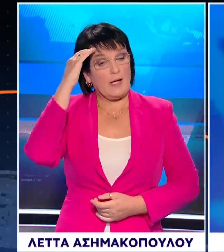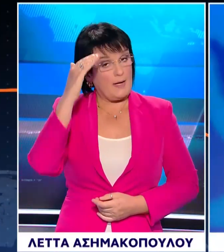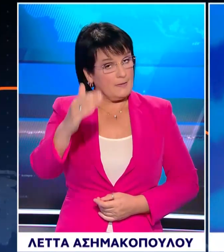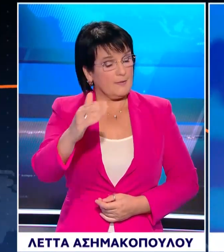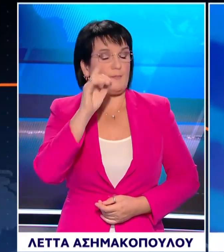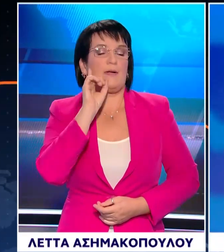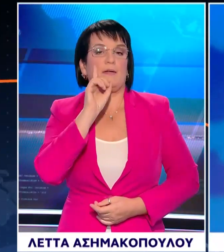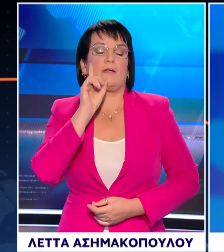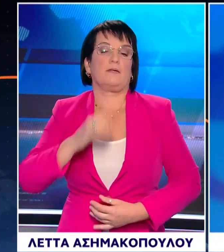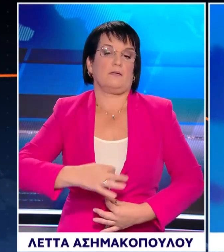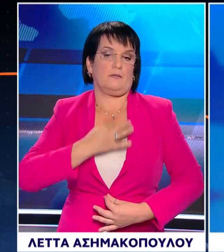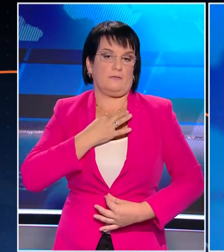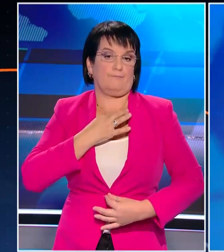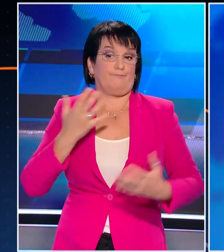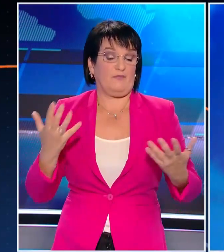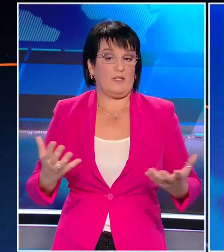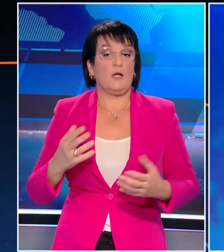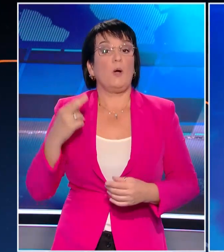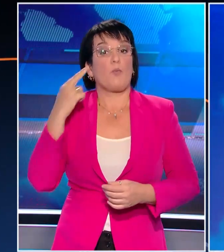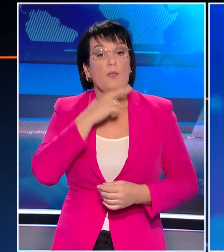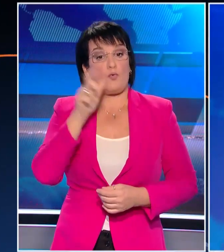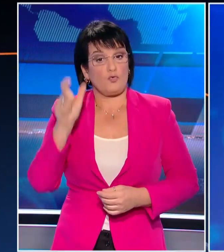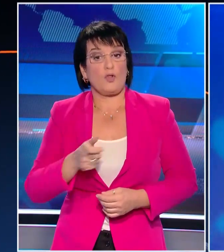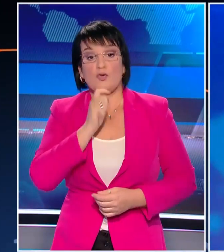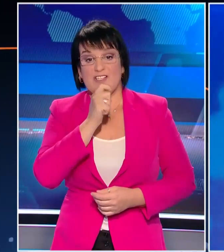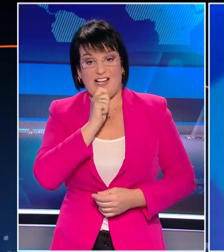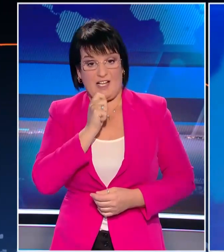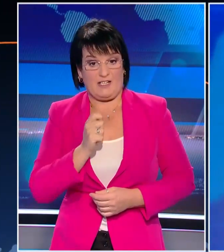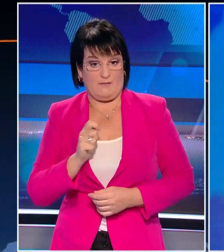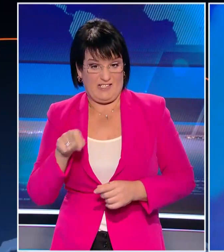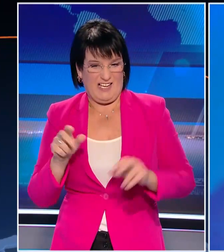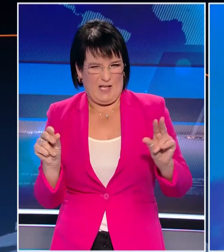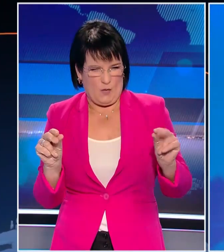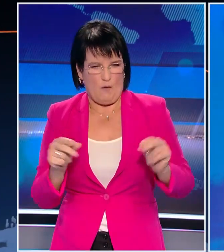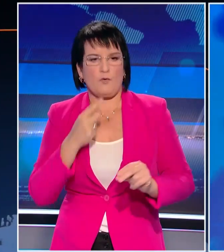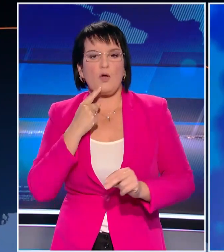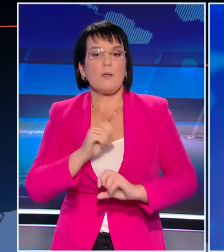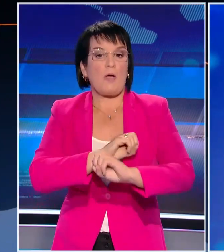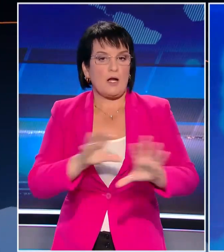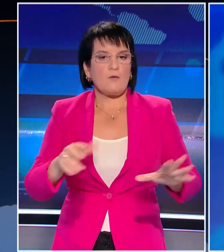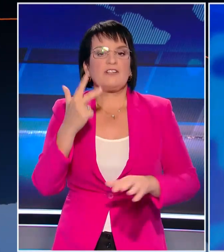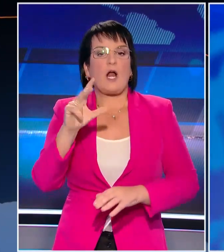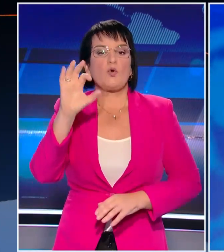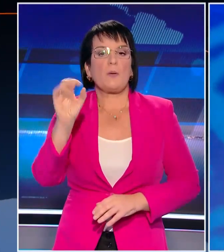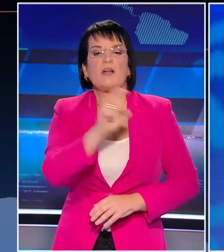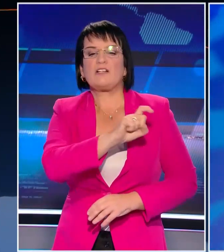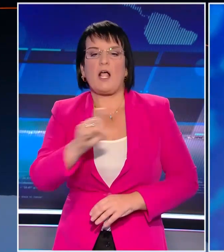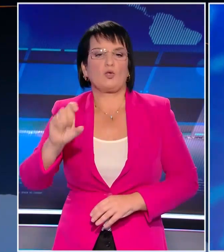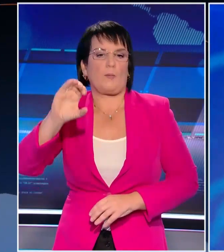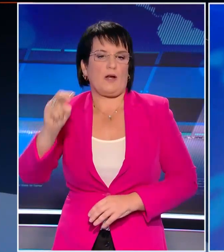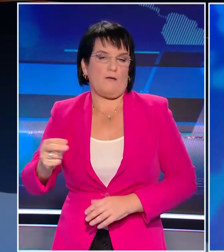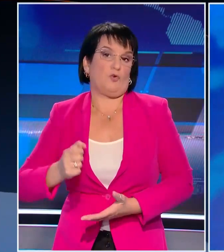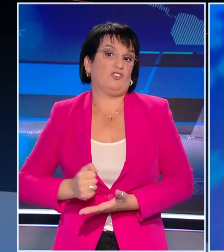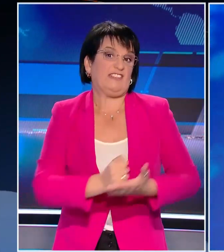Κυρίες και κύριοι, καλησπέρα σας. Έκτακτη ενίσχυση ύψους 350 εκατομμυρίων ευρώ, προανήγγειλε ο Πρωθυπουργός σε ραδιοφωνική του